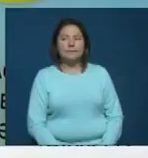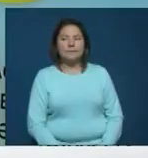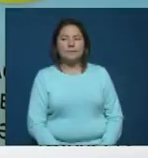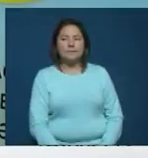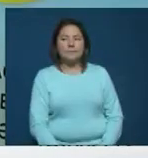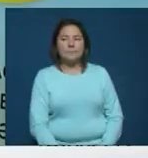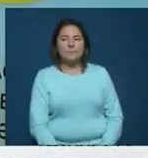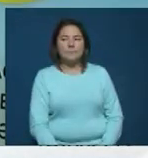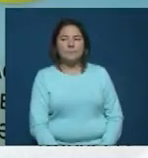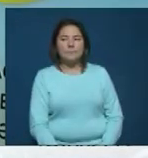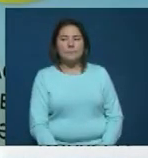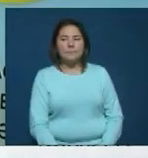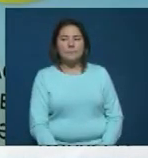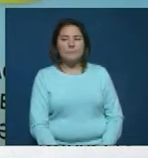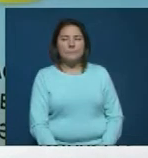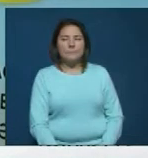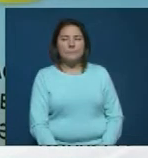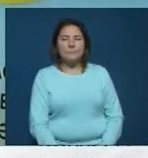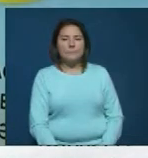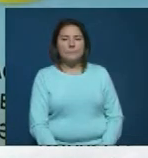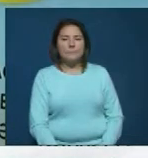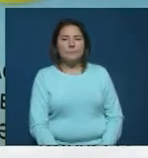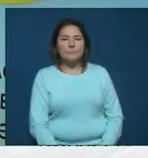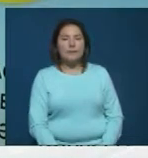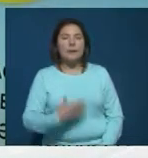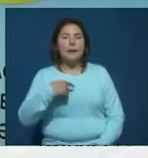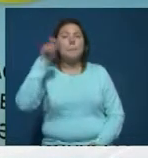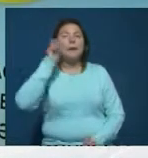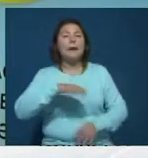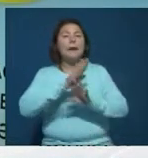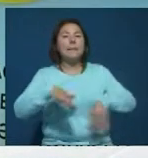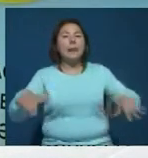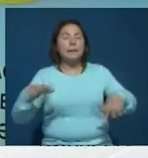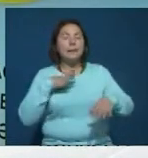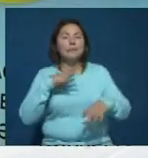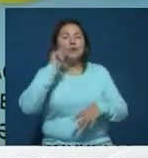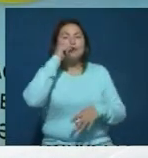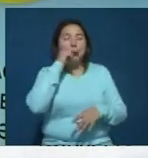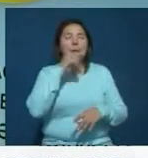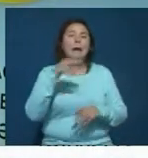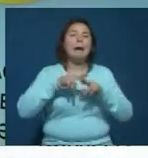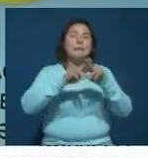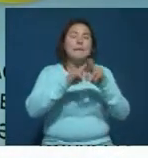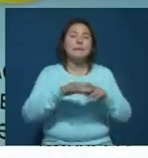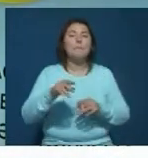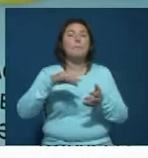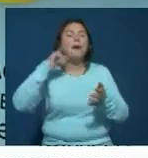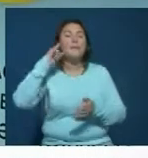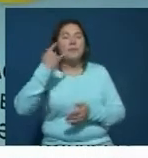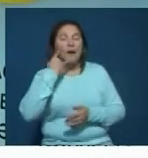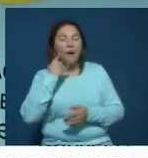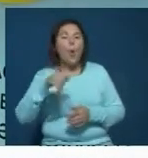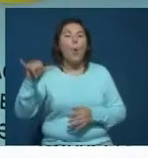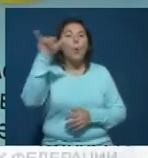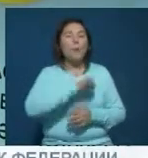Республикадан. Жеті өңірдің өкілдері қатысып жатыр. К нам приехали ребята из Астаны, Шымкента, Павлодара, Атырау, Уральска. Ранее